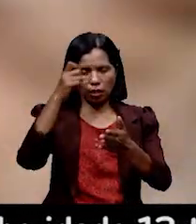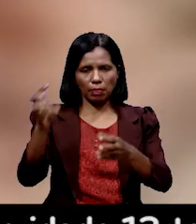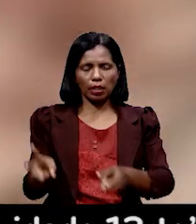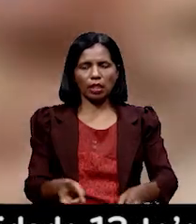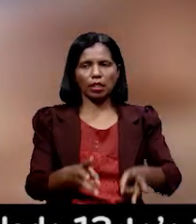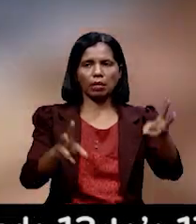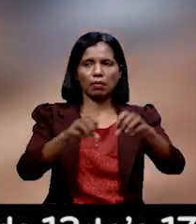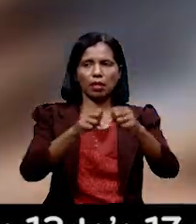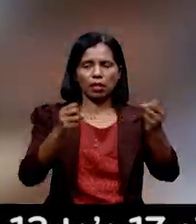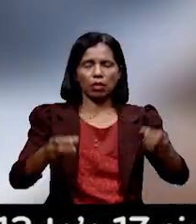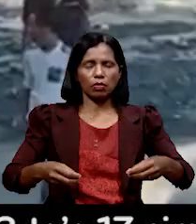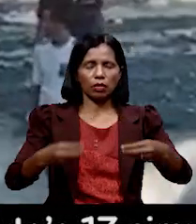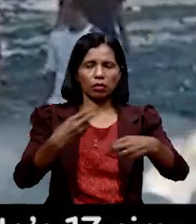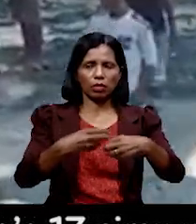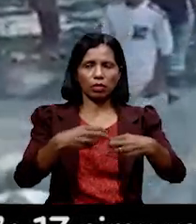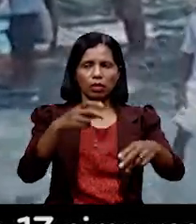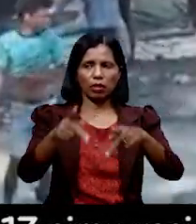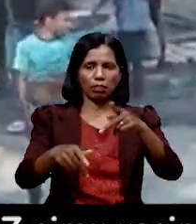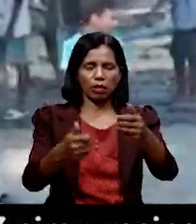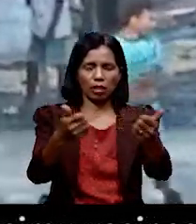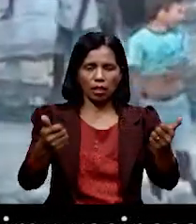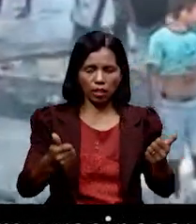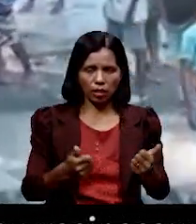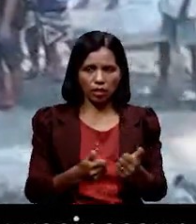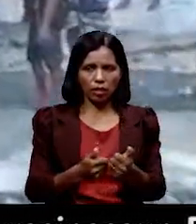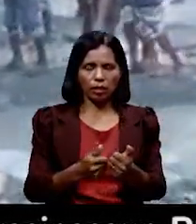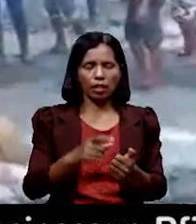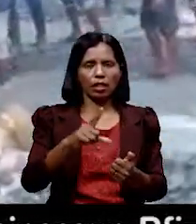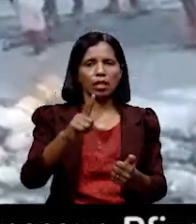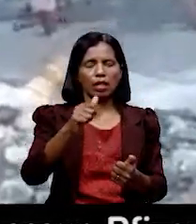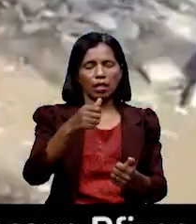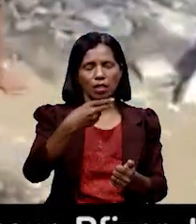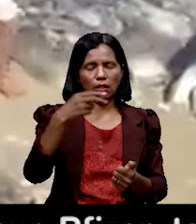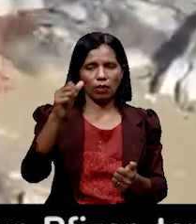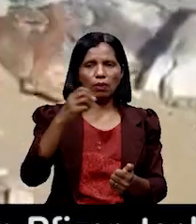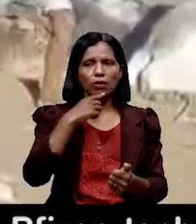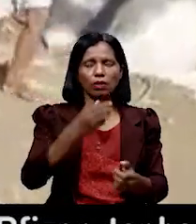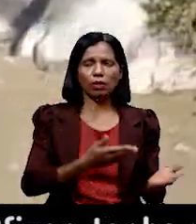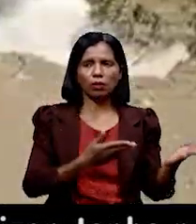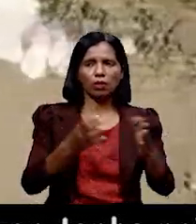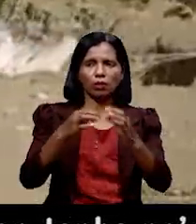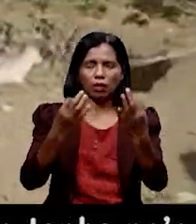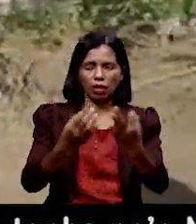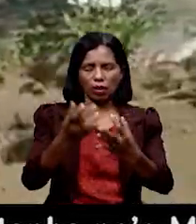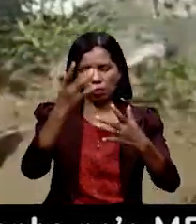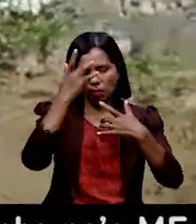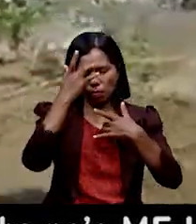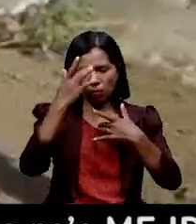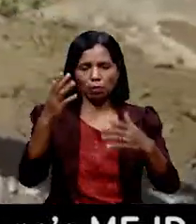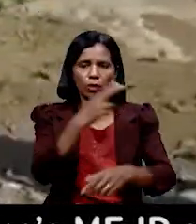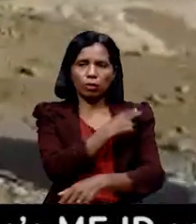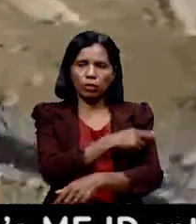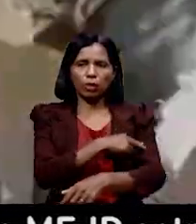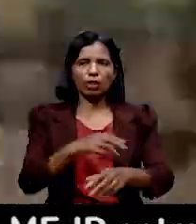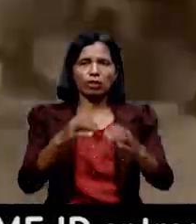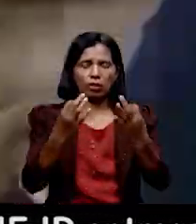nebeat, dificulta komunidade sira ia aldea Laho, atu transporta familia nebe moras ba Centro Saúde. Familia sira tengke hulan